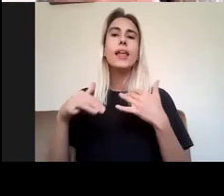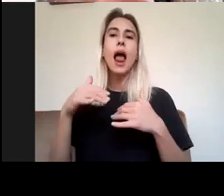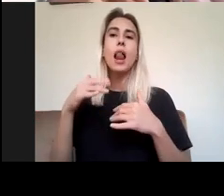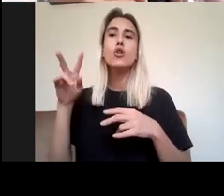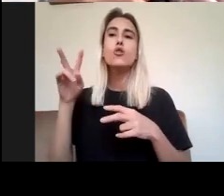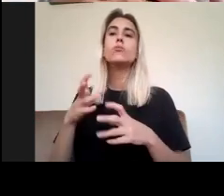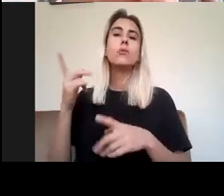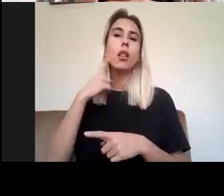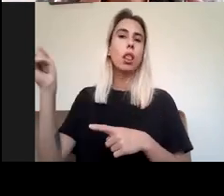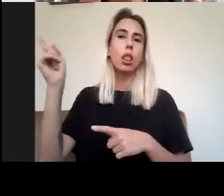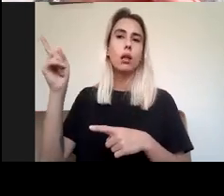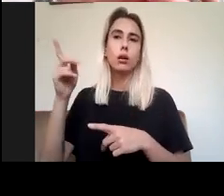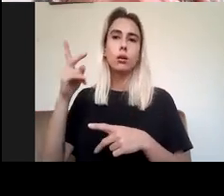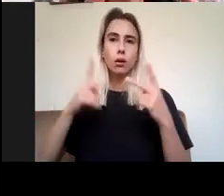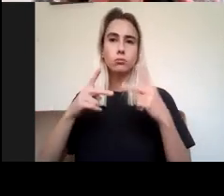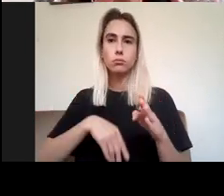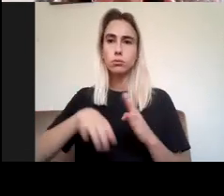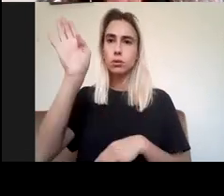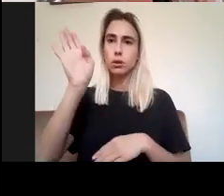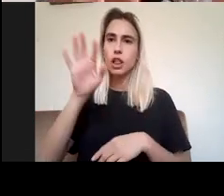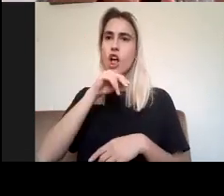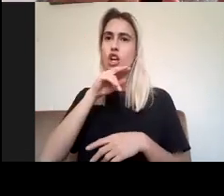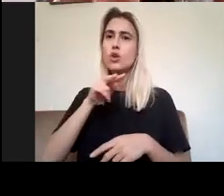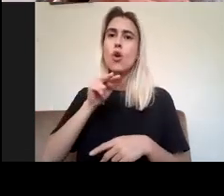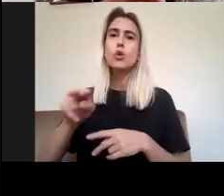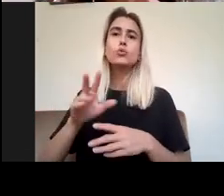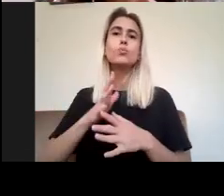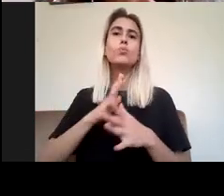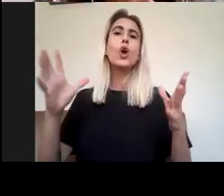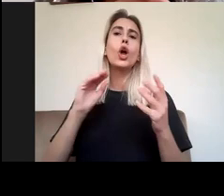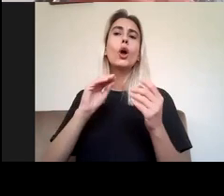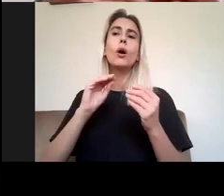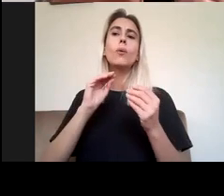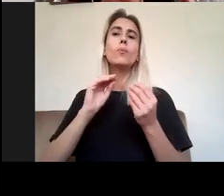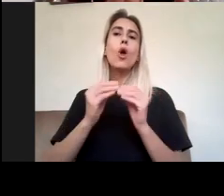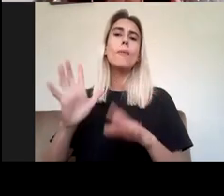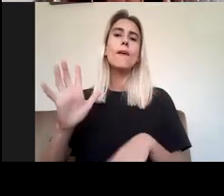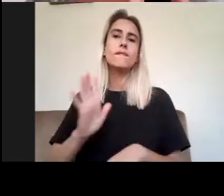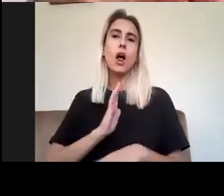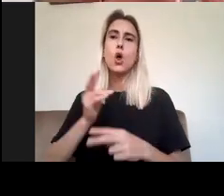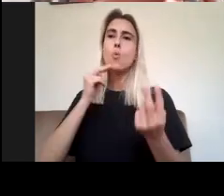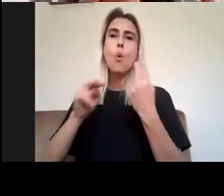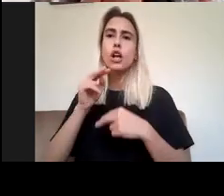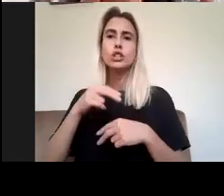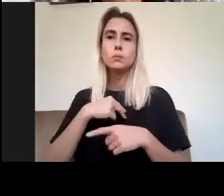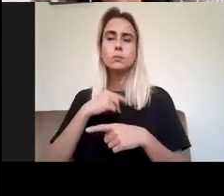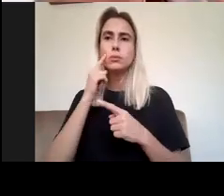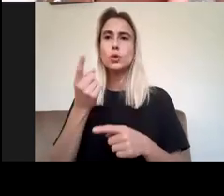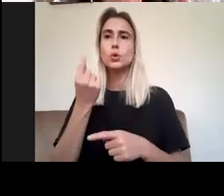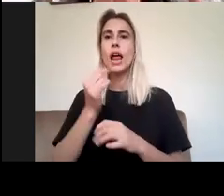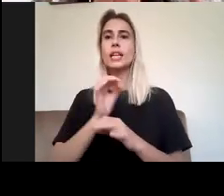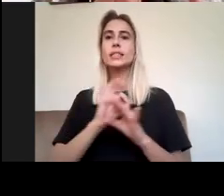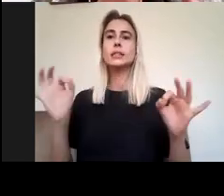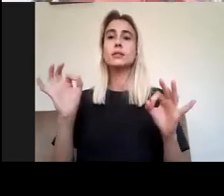es geçiyor. Yani zaten yaşlı yolcularla ilgili büyük bir sorun var. Özellikle ulaşımda neden mesela ücretsiz? Bu